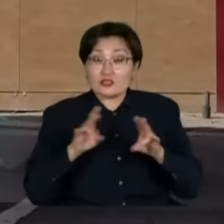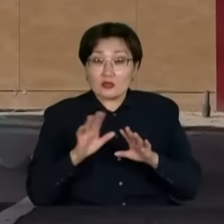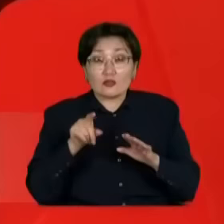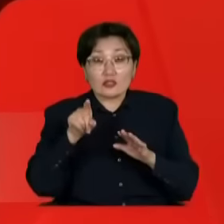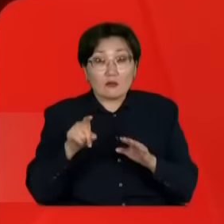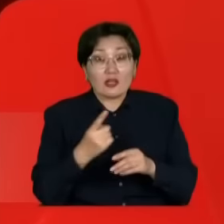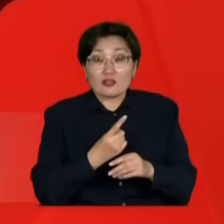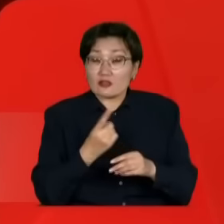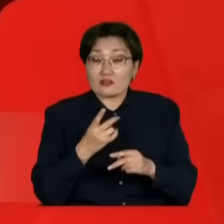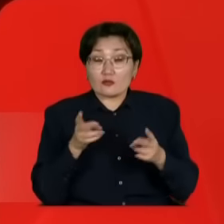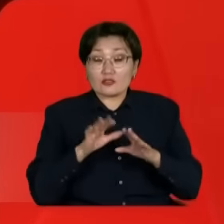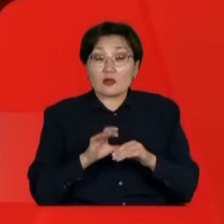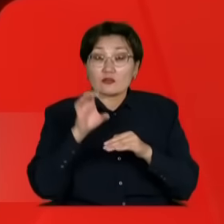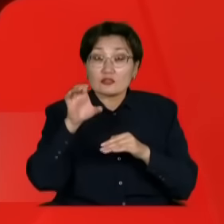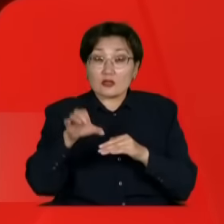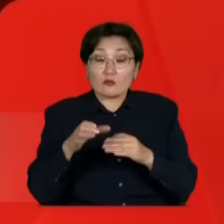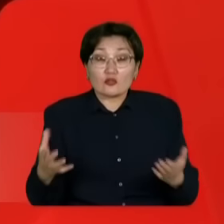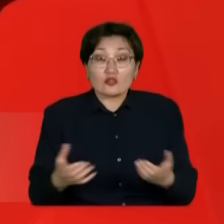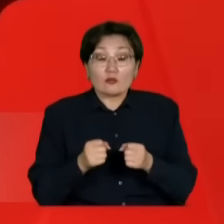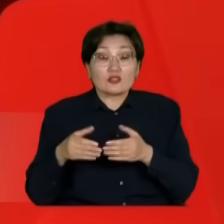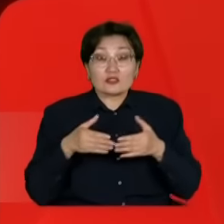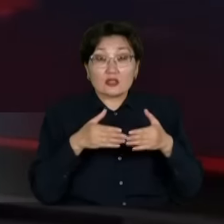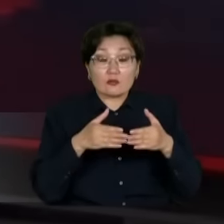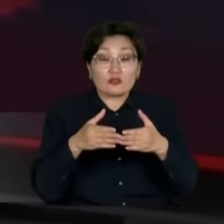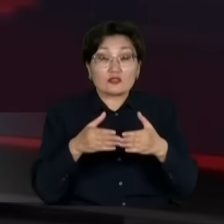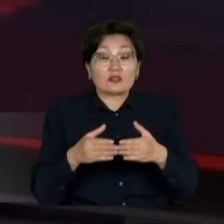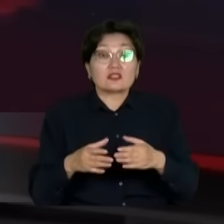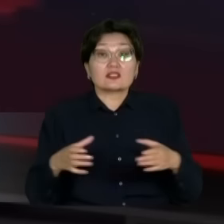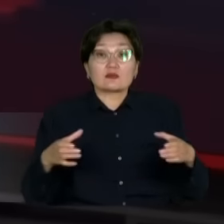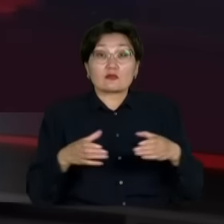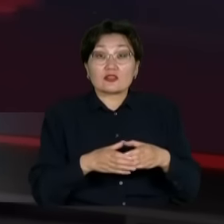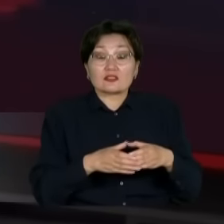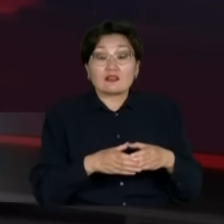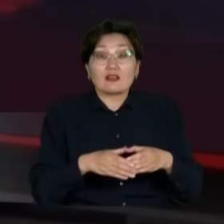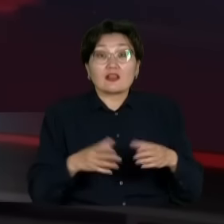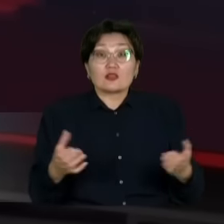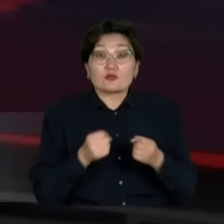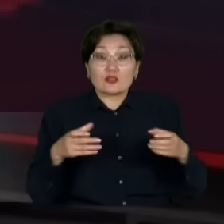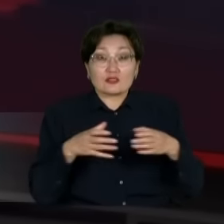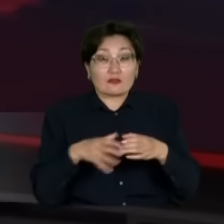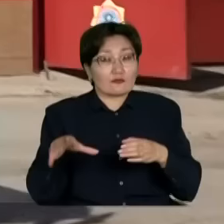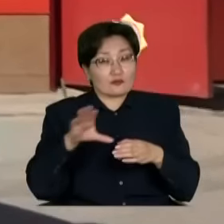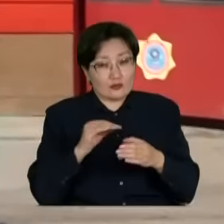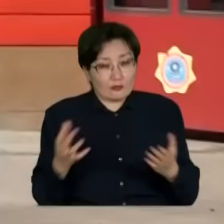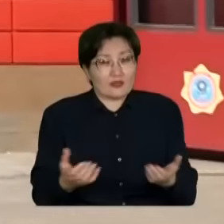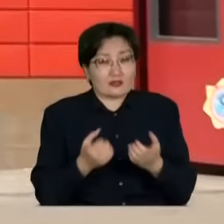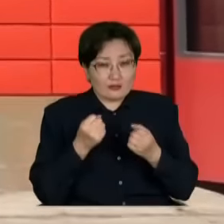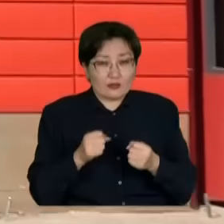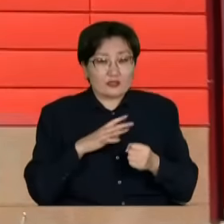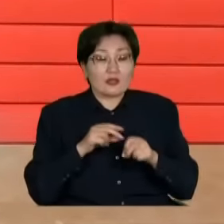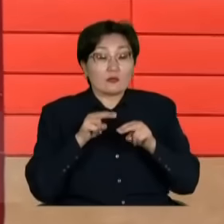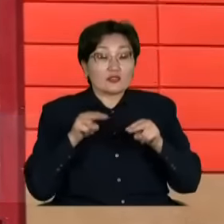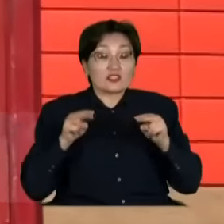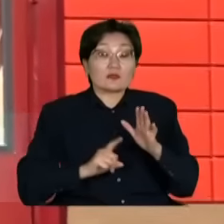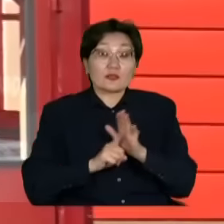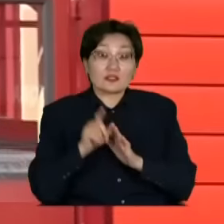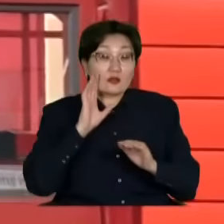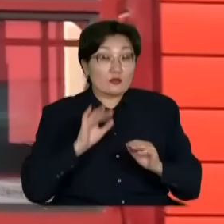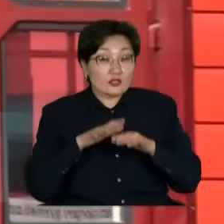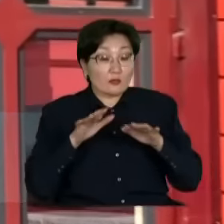одних отправили спасательную лодку спасательную команду В общем всё обошлось хорошо когда в Петропавловске начались